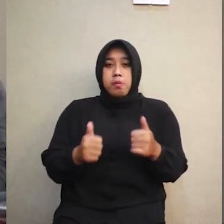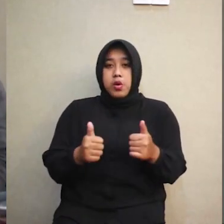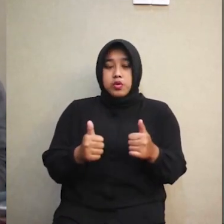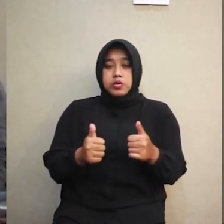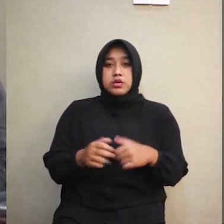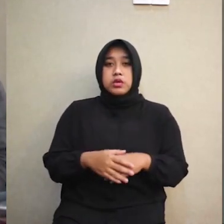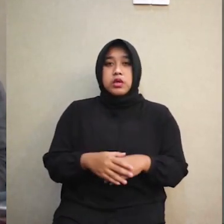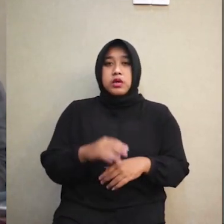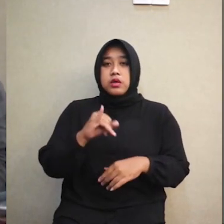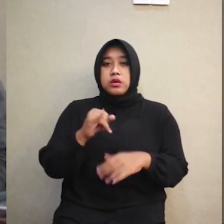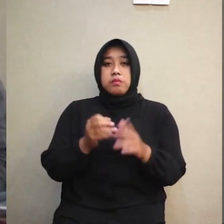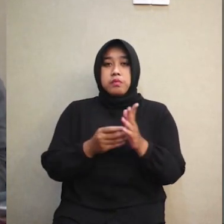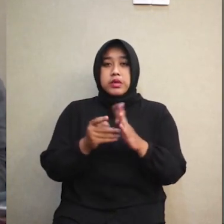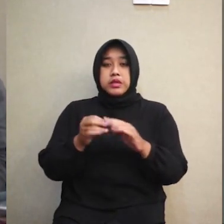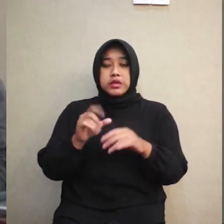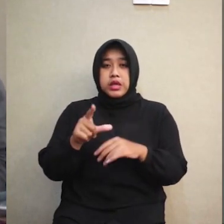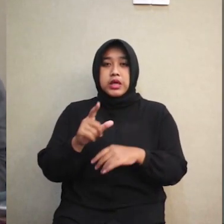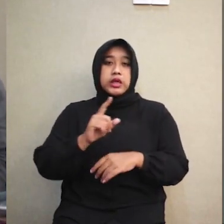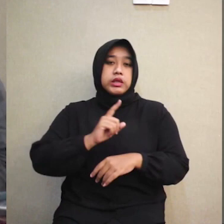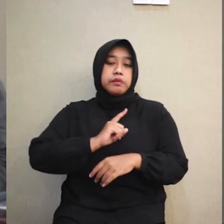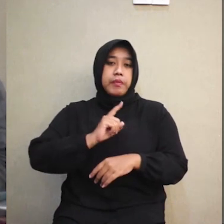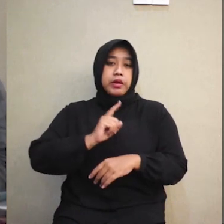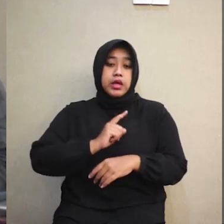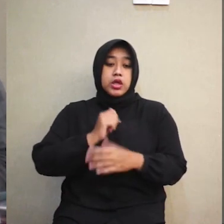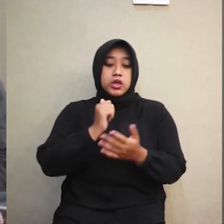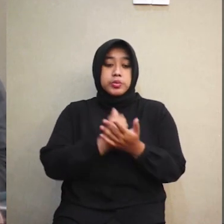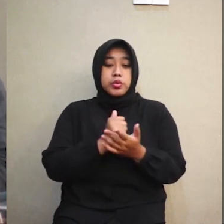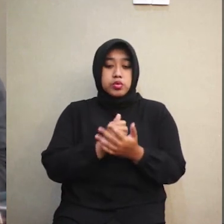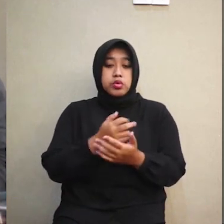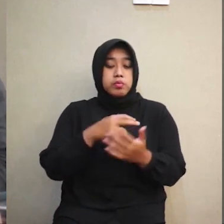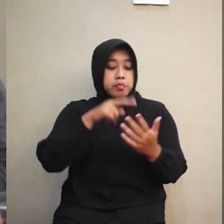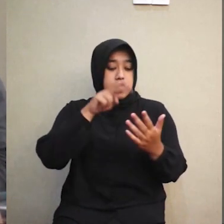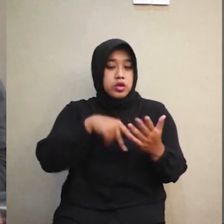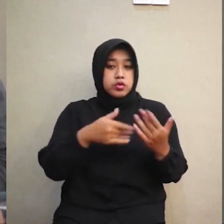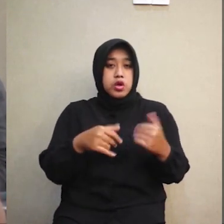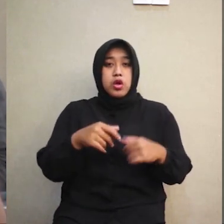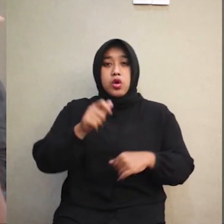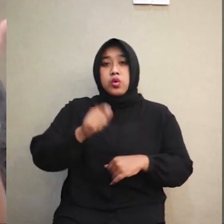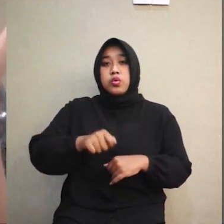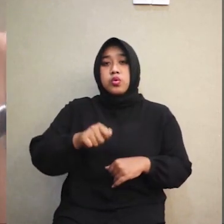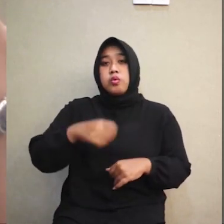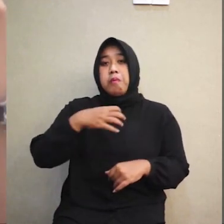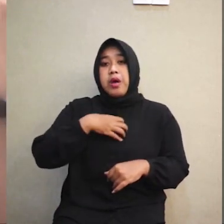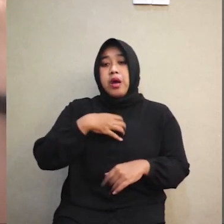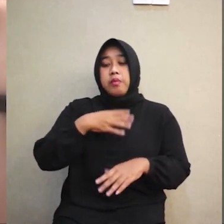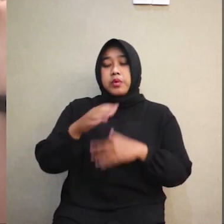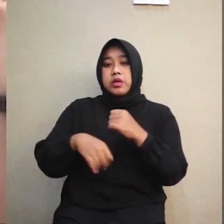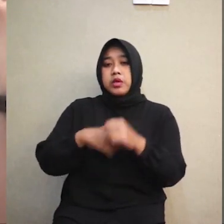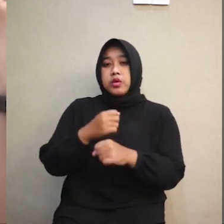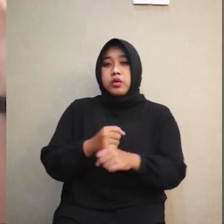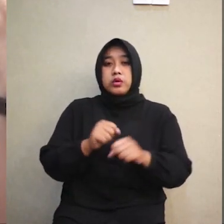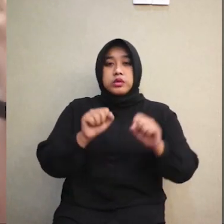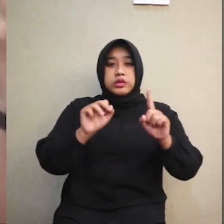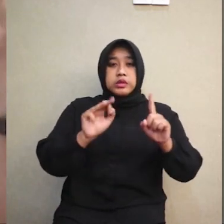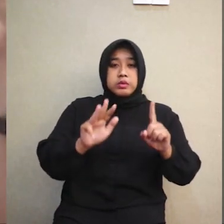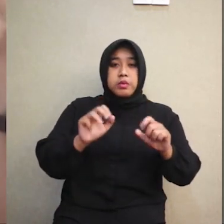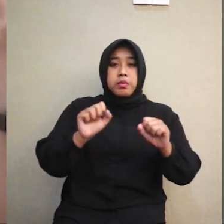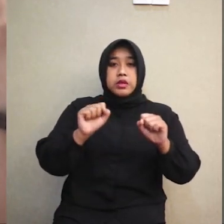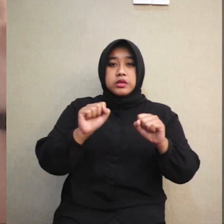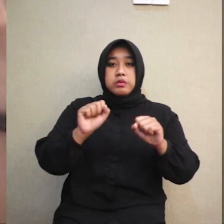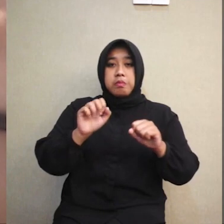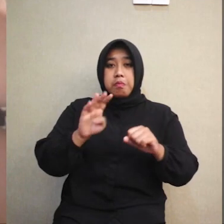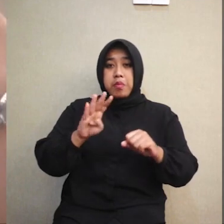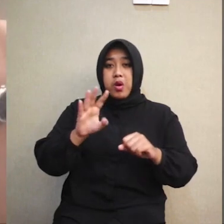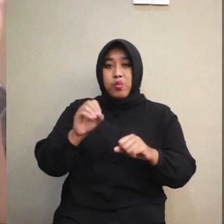imparsial dan independen nah sebenarnya kita udah bisa lihat nih hukum HAM aja sejak tahun 1940-an